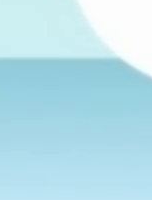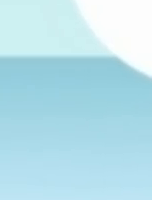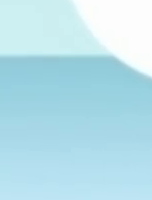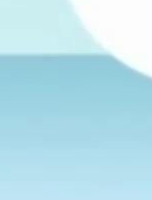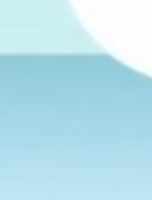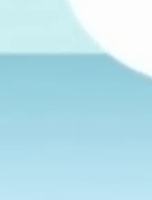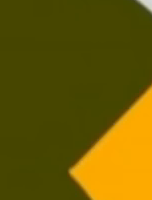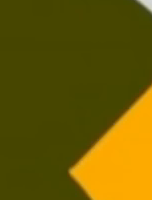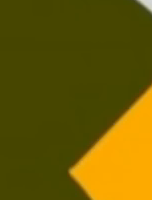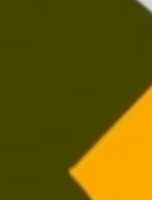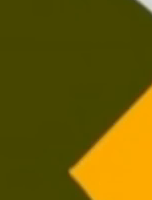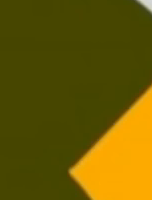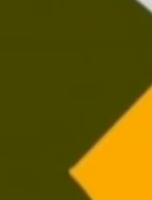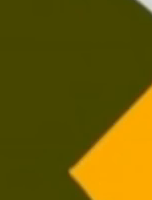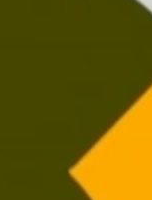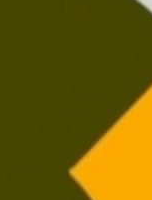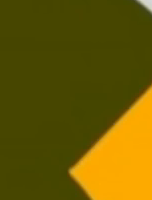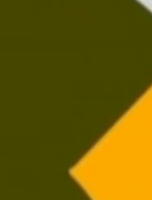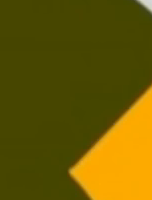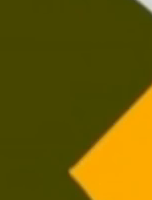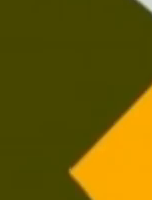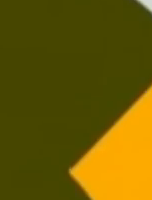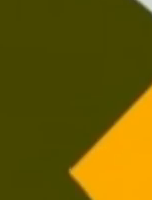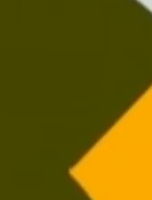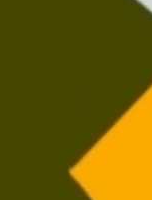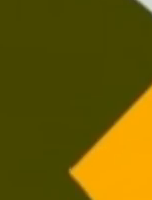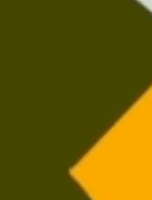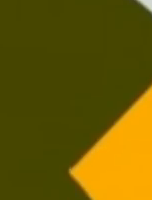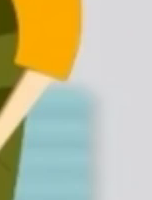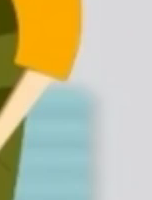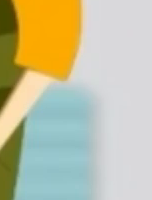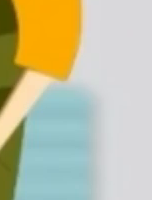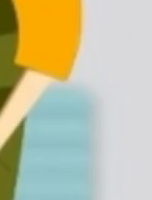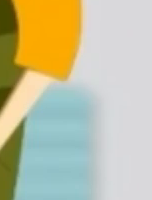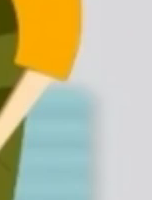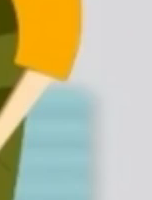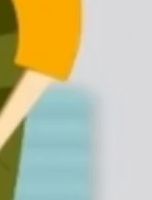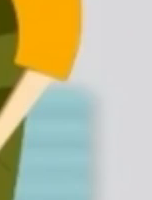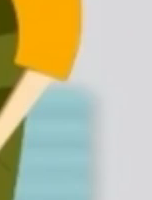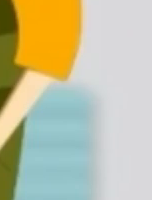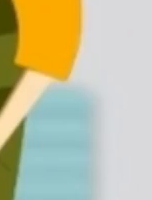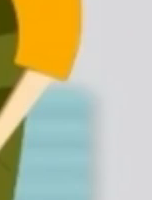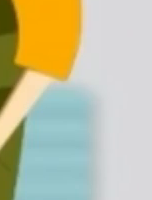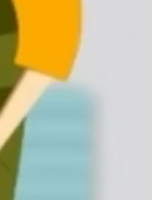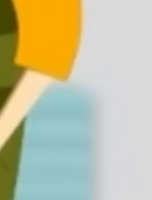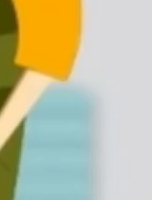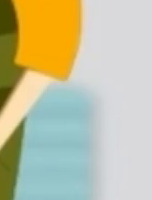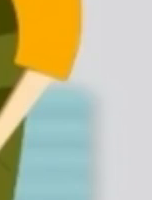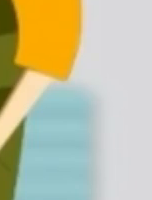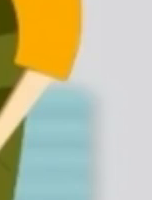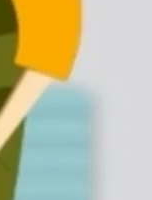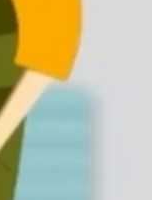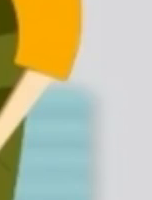გონი მანქანა გაფუჭდა. მე რე ხომ გვაქვს გარანტია? გამოვიძახოთ ხელოსანი. რაო? უნდა მოიტანოთო, ნაწილიც